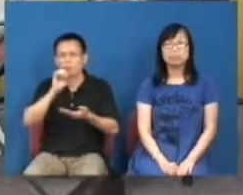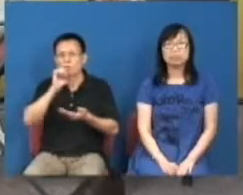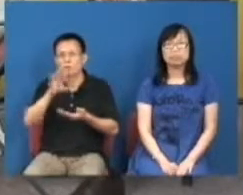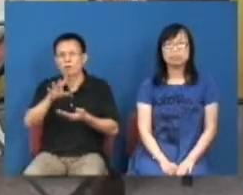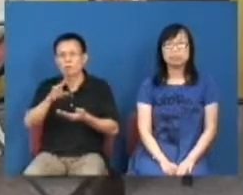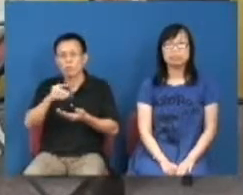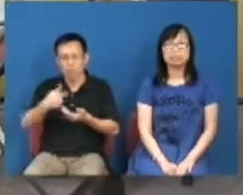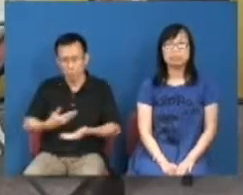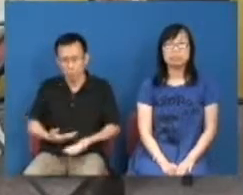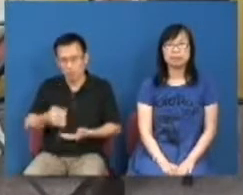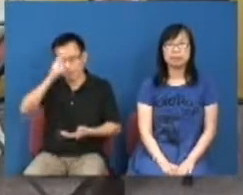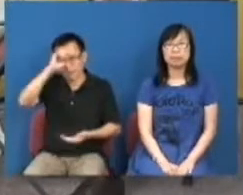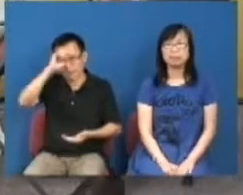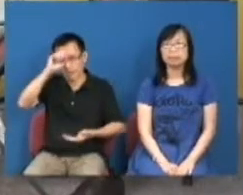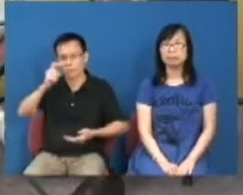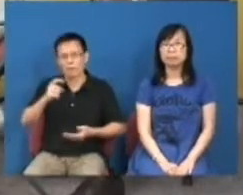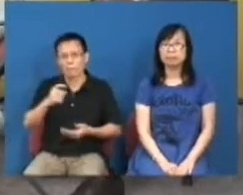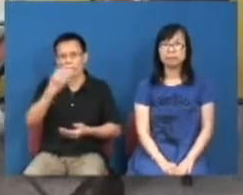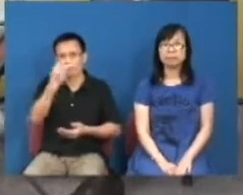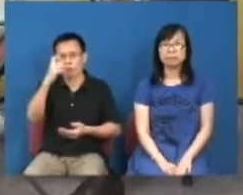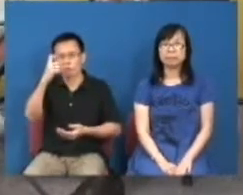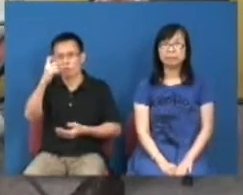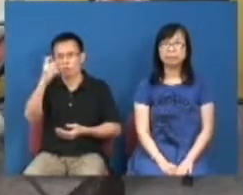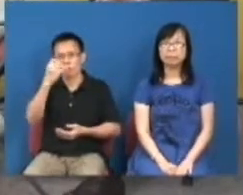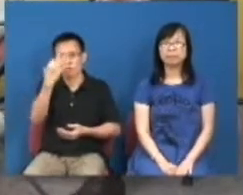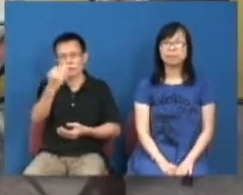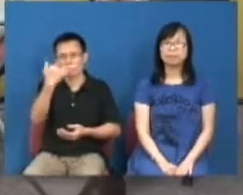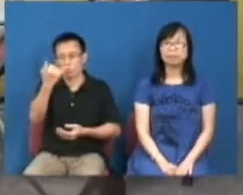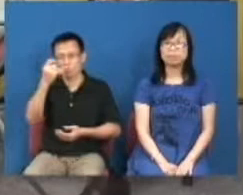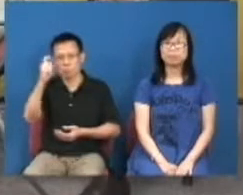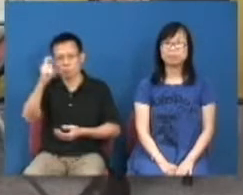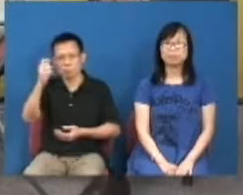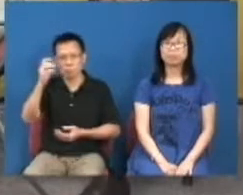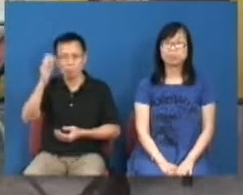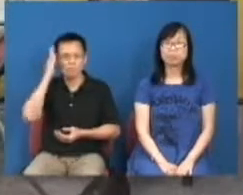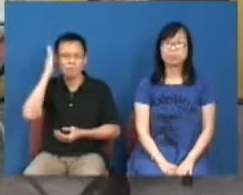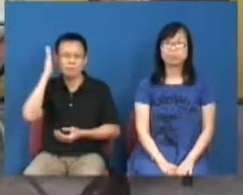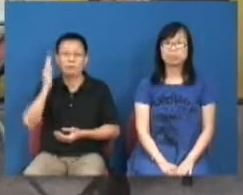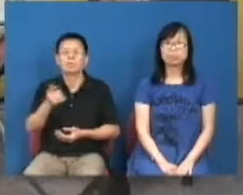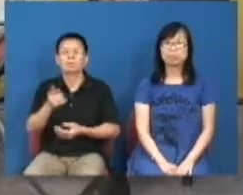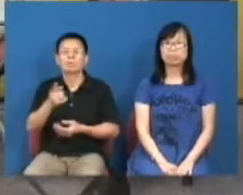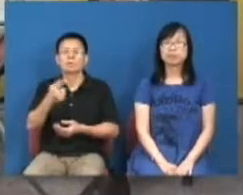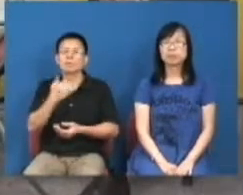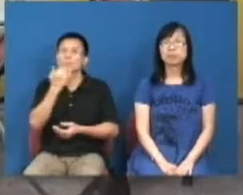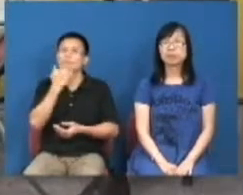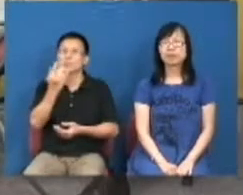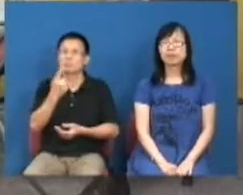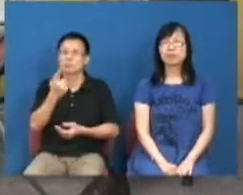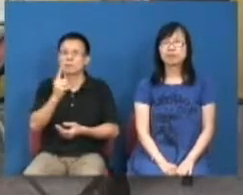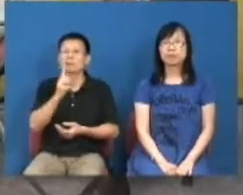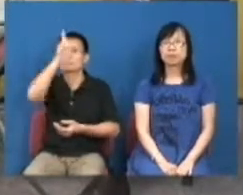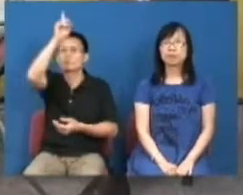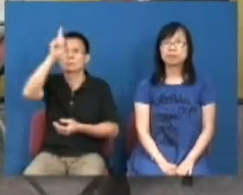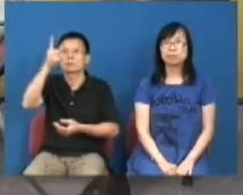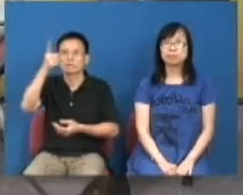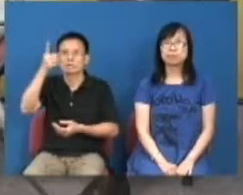我都仲記得啊， 三六九 先生嚇，佢就投訴樓邊樓上